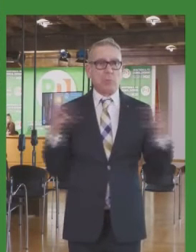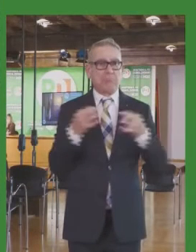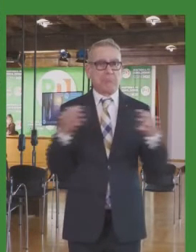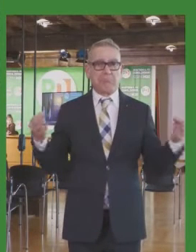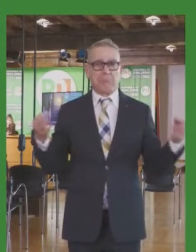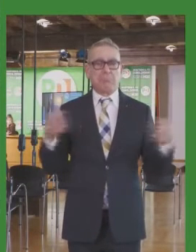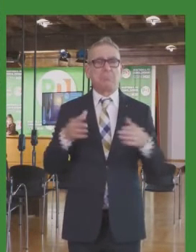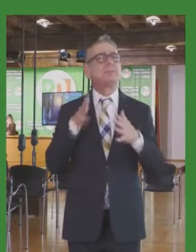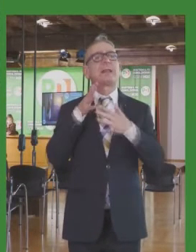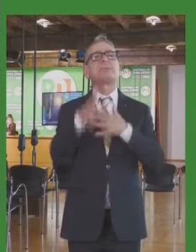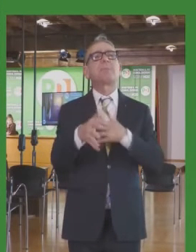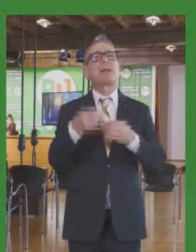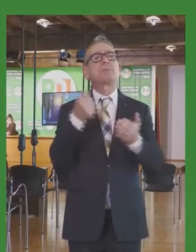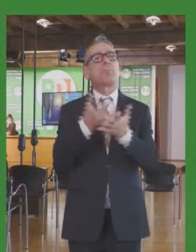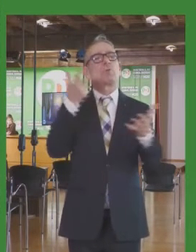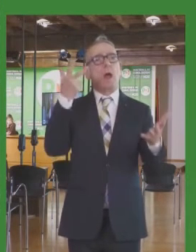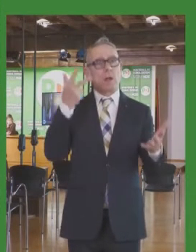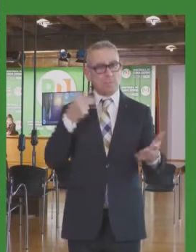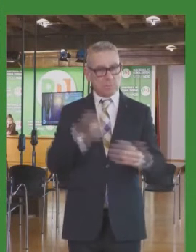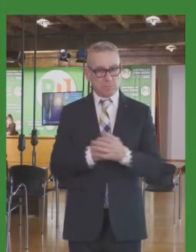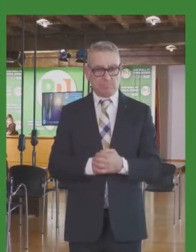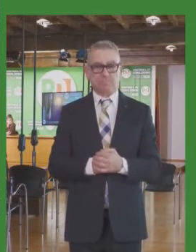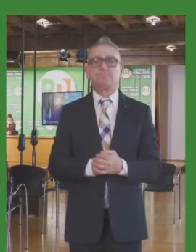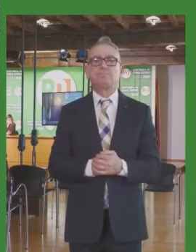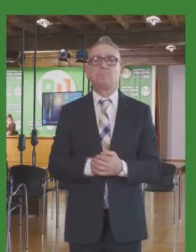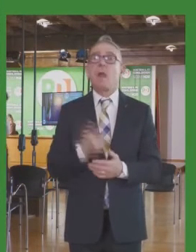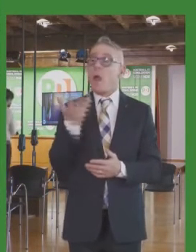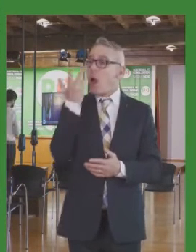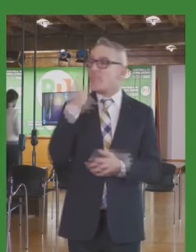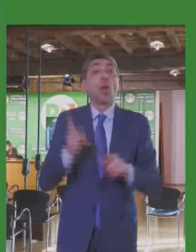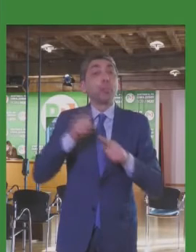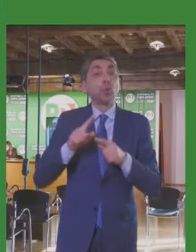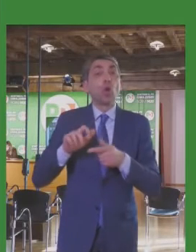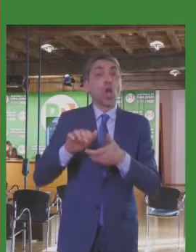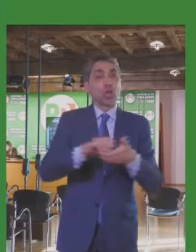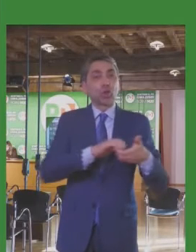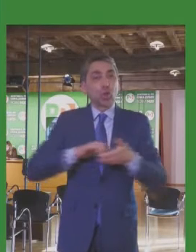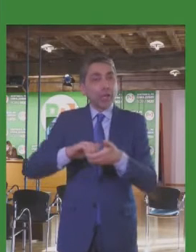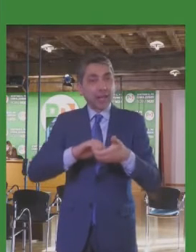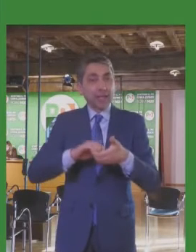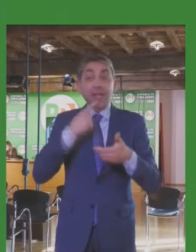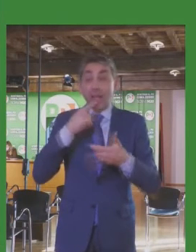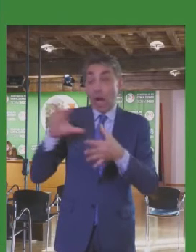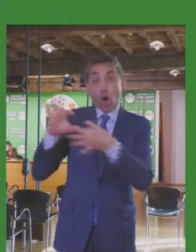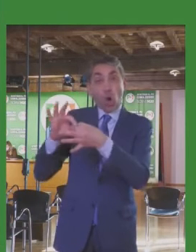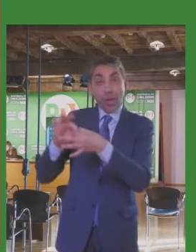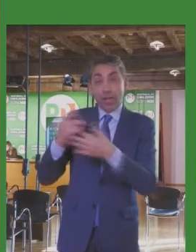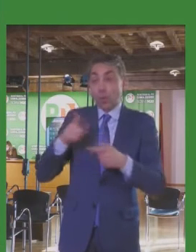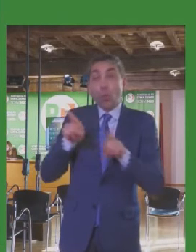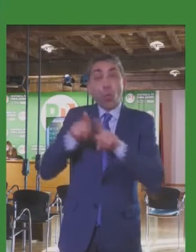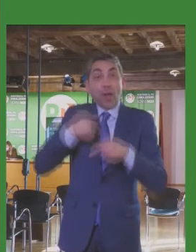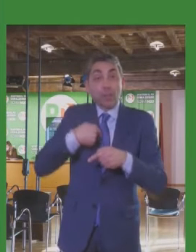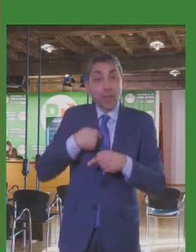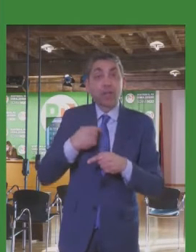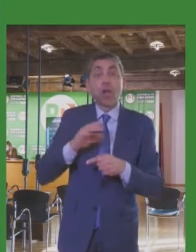Un presidente della Repubblica super partes è il proseguio del governo Draghi. Il segretario Enrico Letta, aprendo la riunione congiunta della direzione nazionale e dei